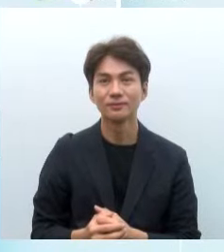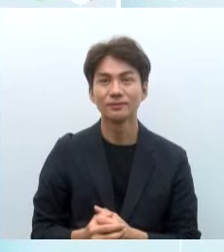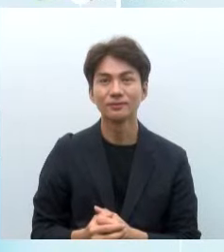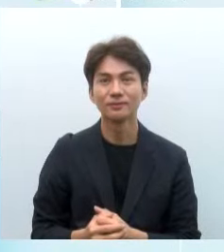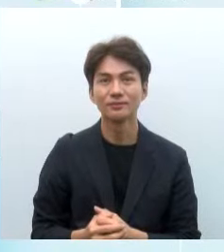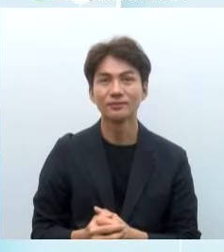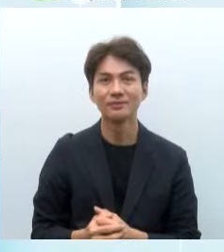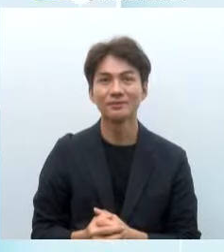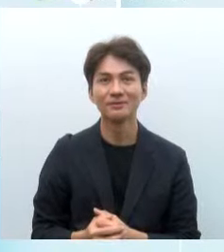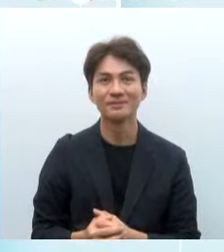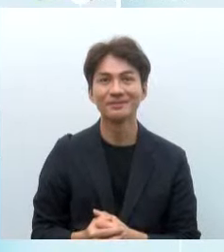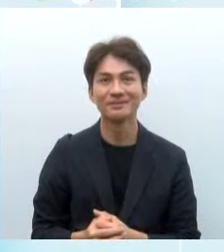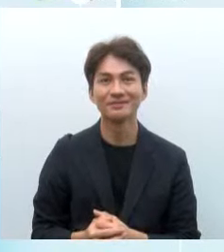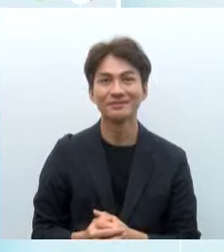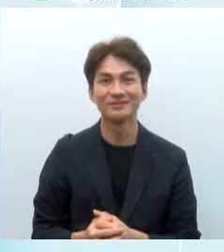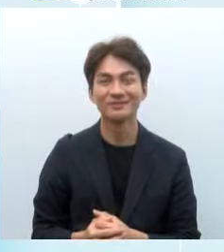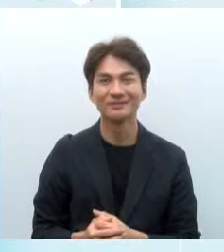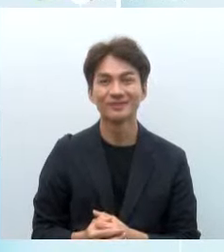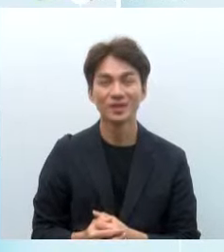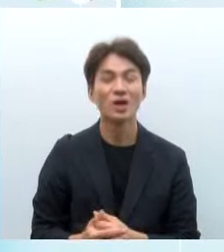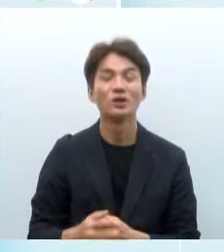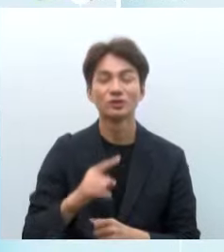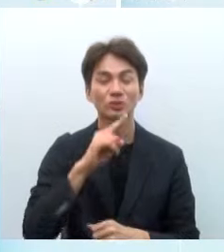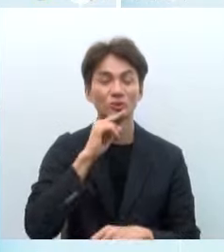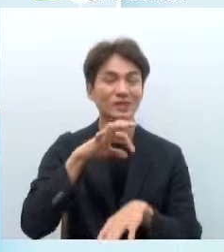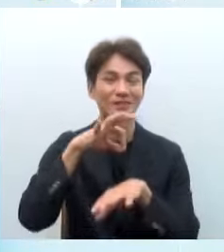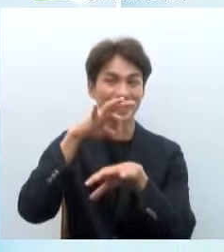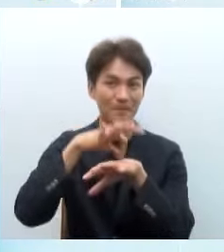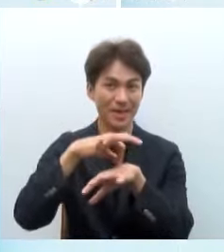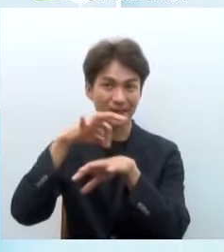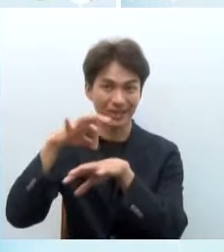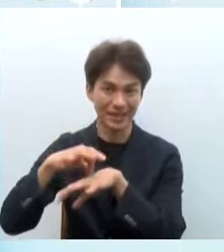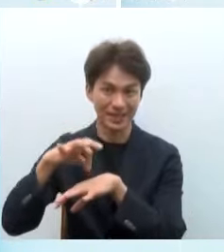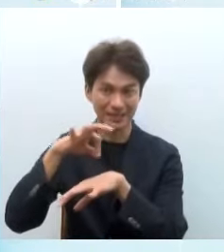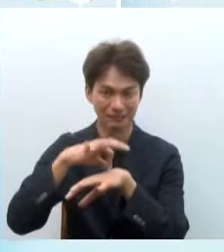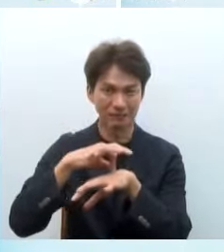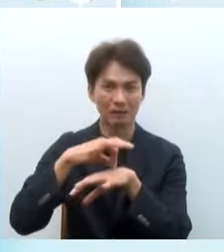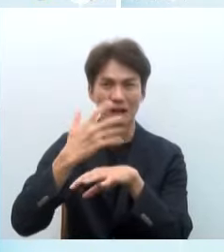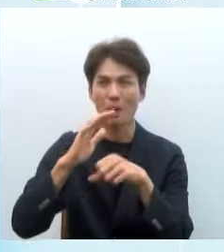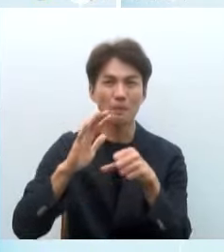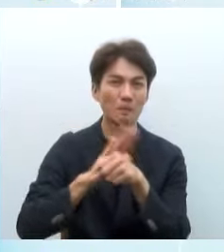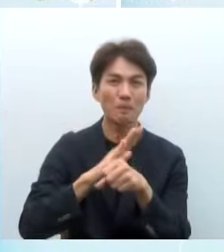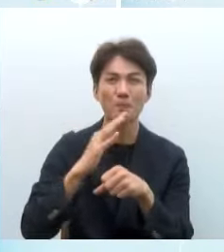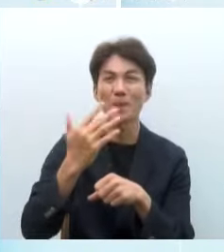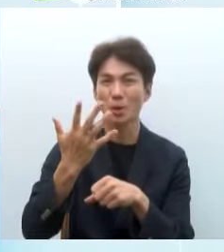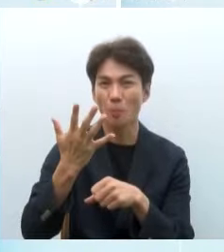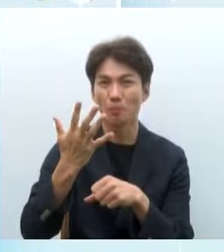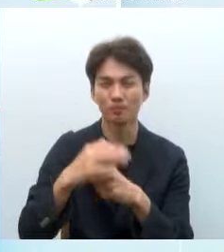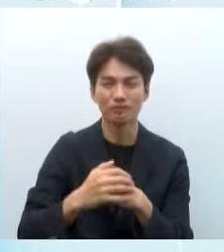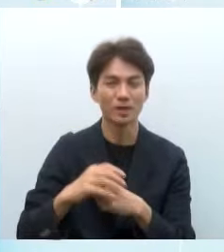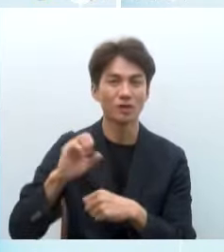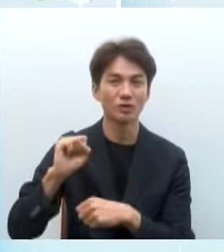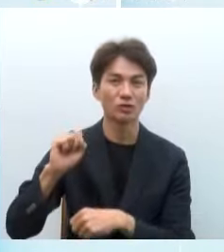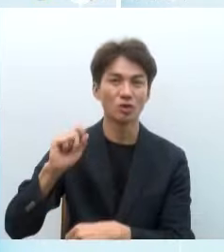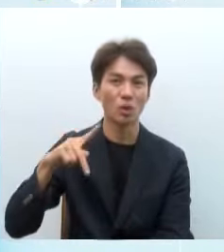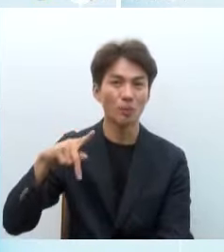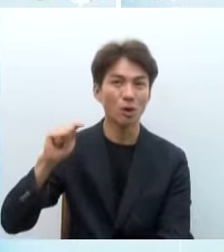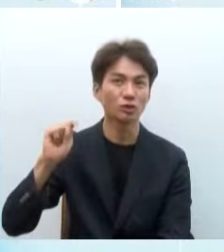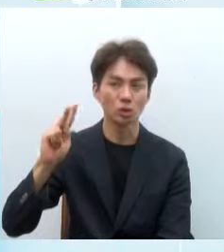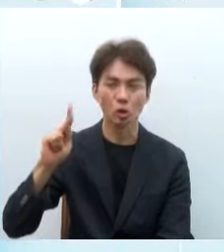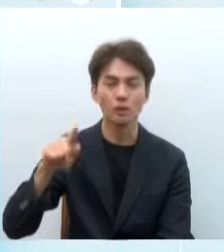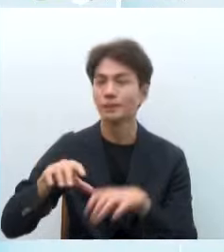ถึงคราวบรรจุแล้วมีไม่ครบนะครับทางสปท.เนี่ยได้สั่งให้เขตได้บริหารจัดการได้